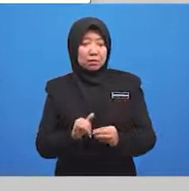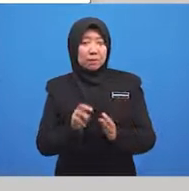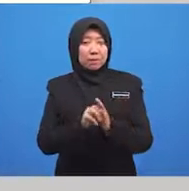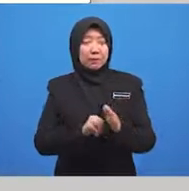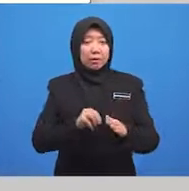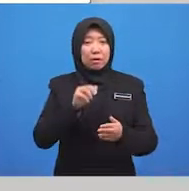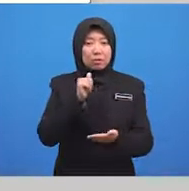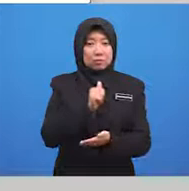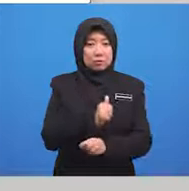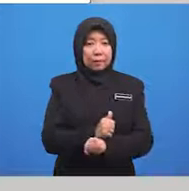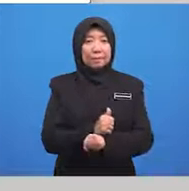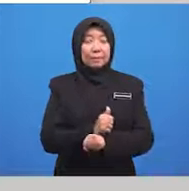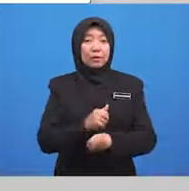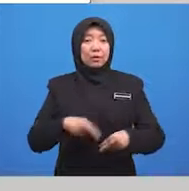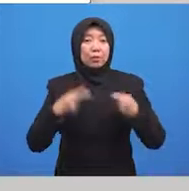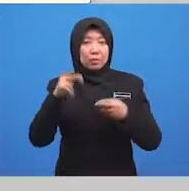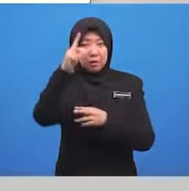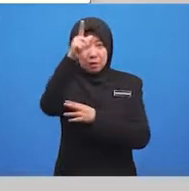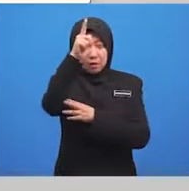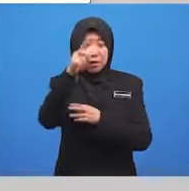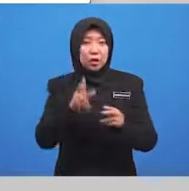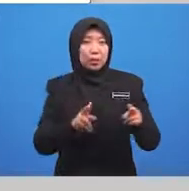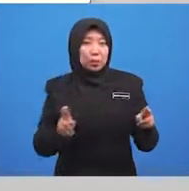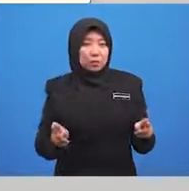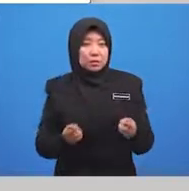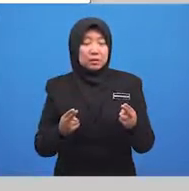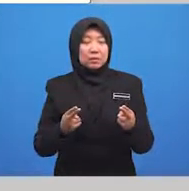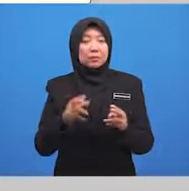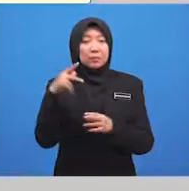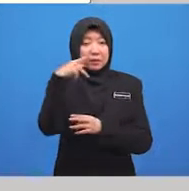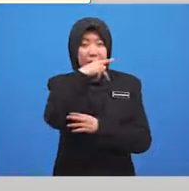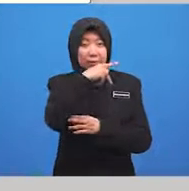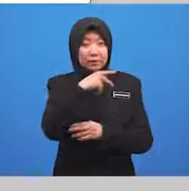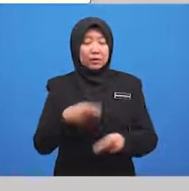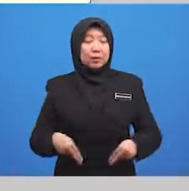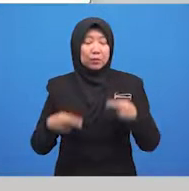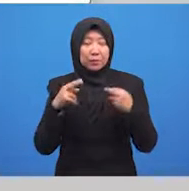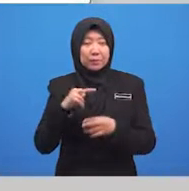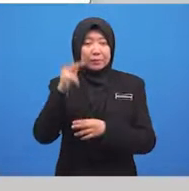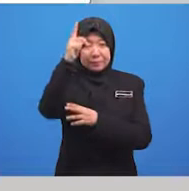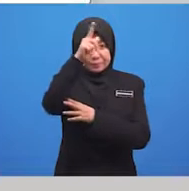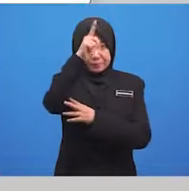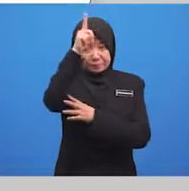usaha pemeliharaan dan pemuliharaan hidupan liar.